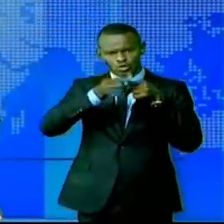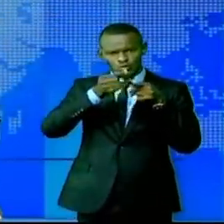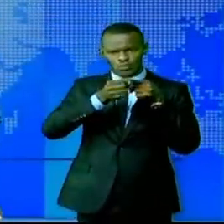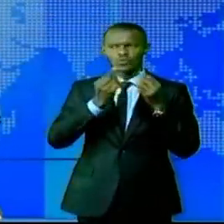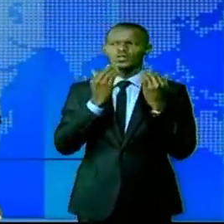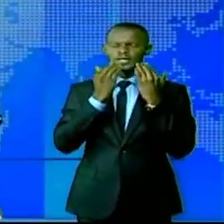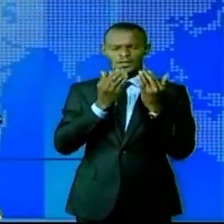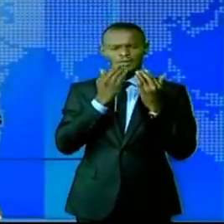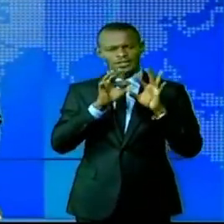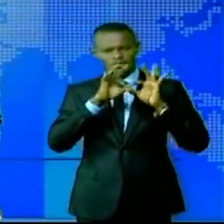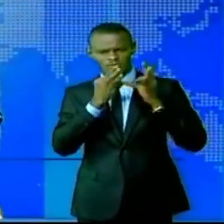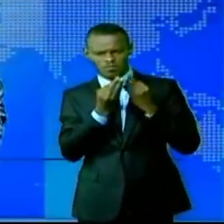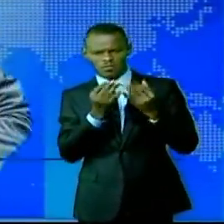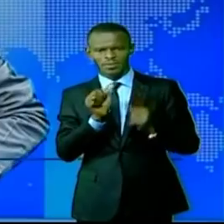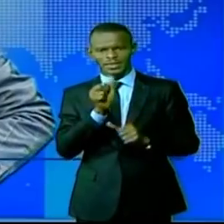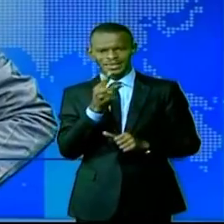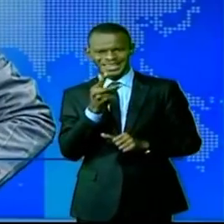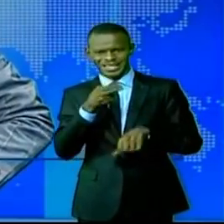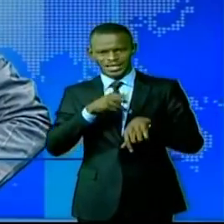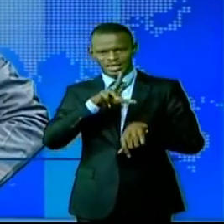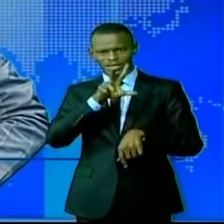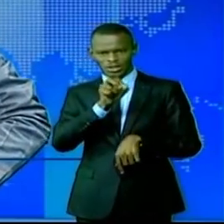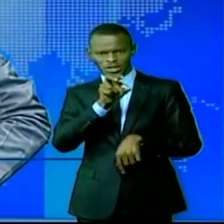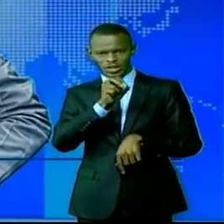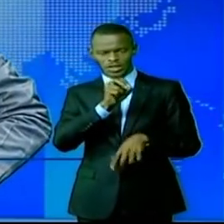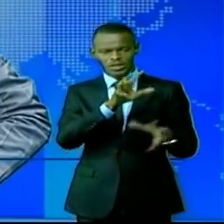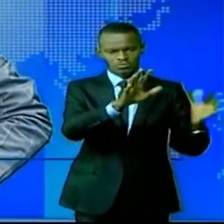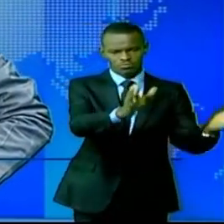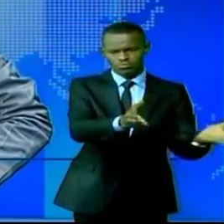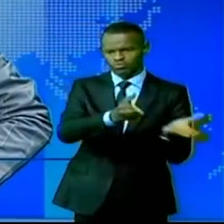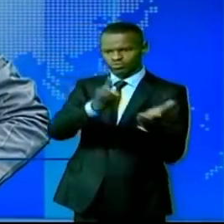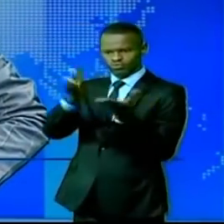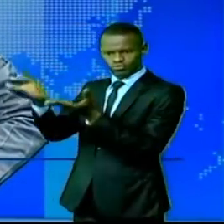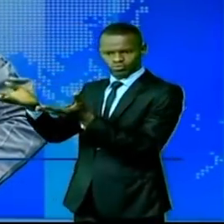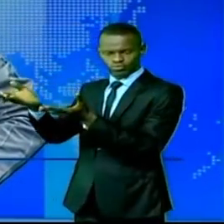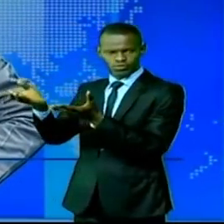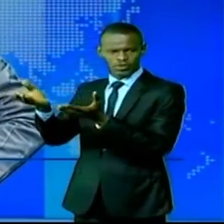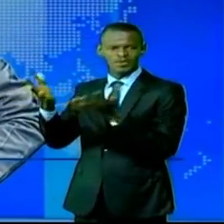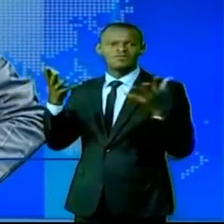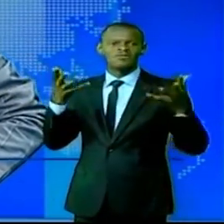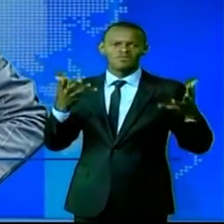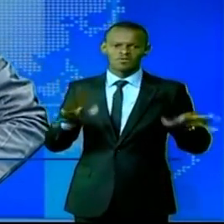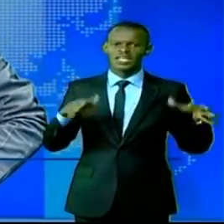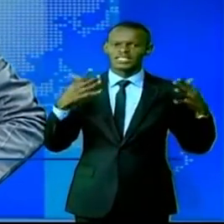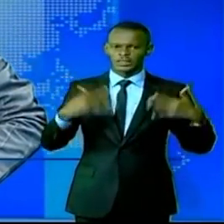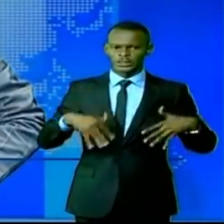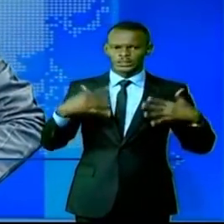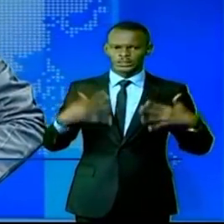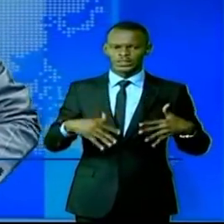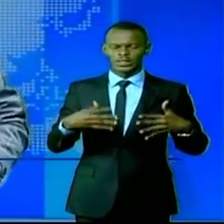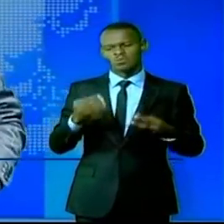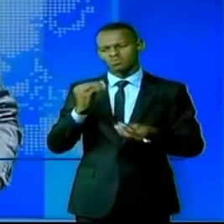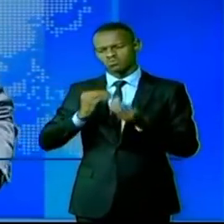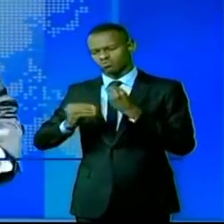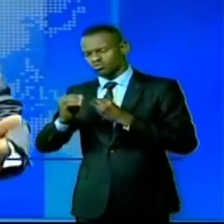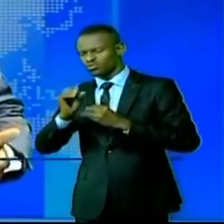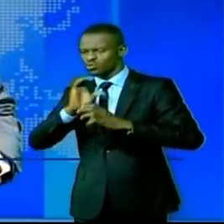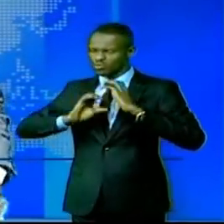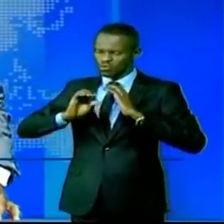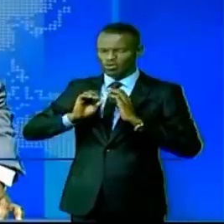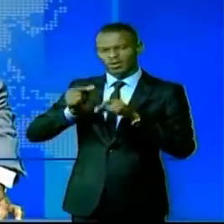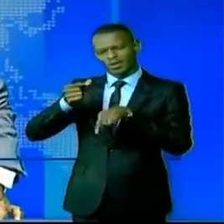famille. 13h30, levée du corps pour la morgue et fin de la cérémonie. Bain de consolation